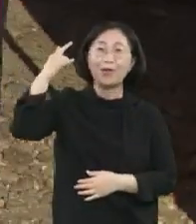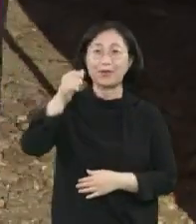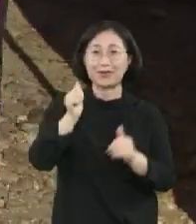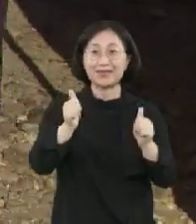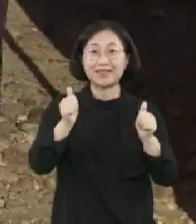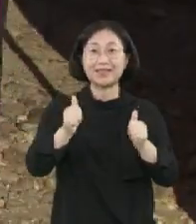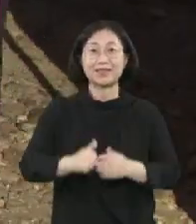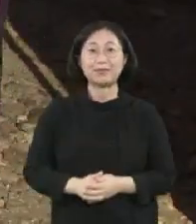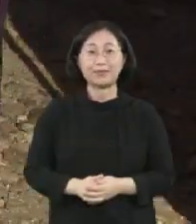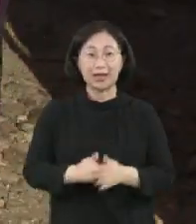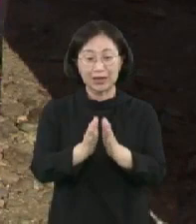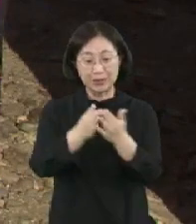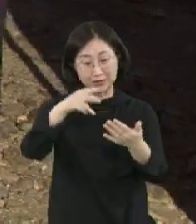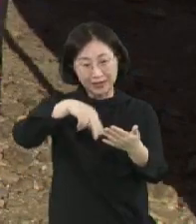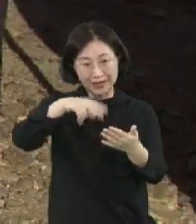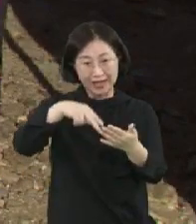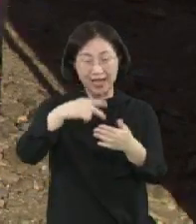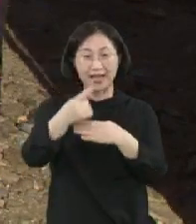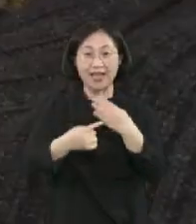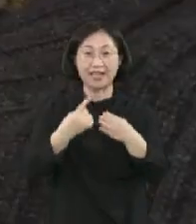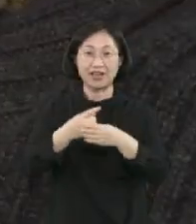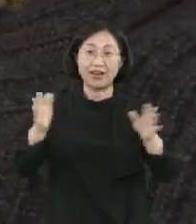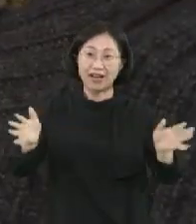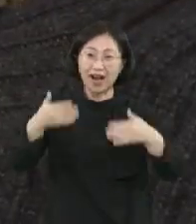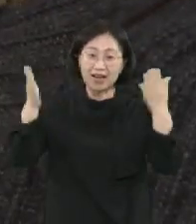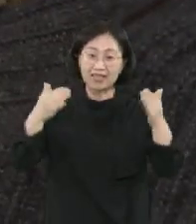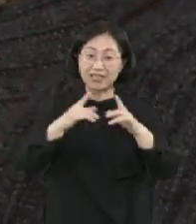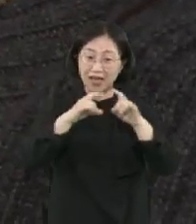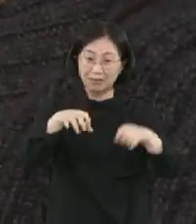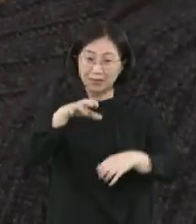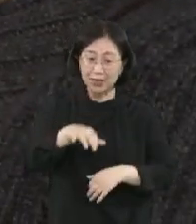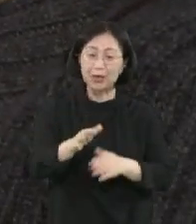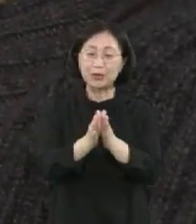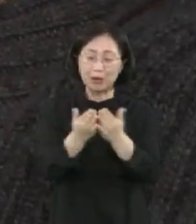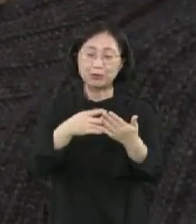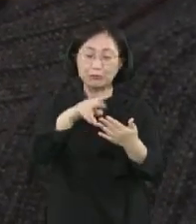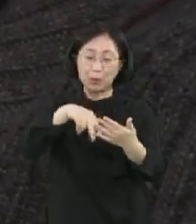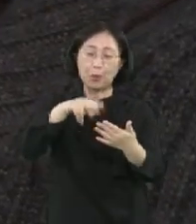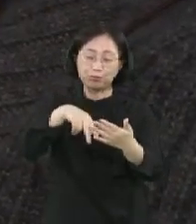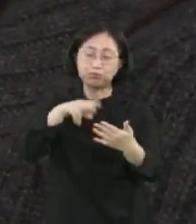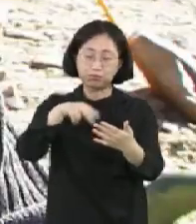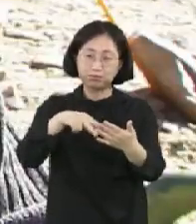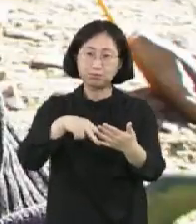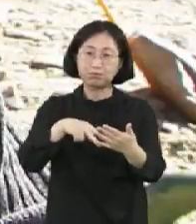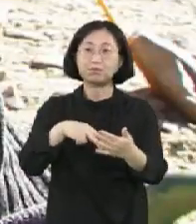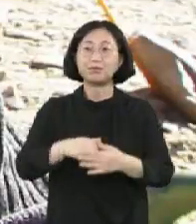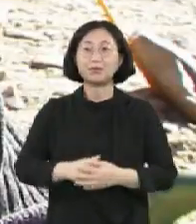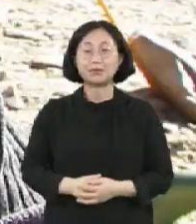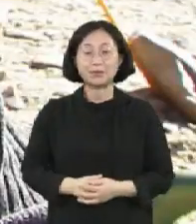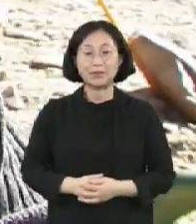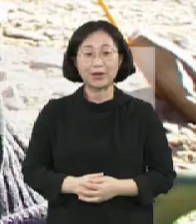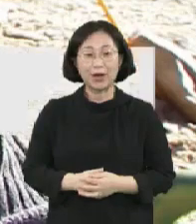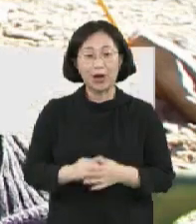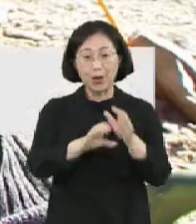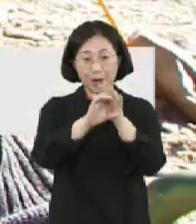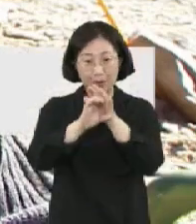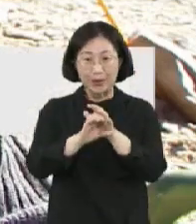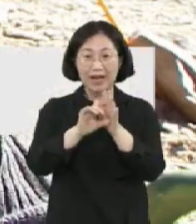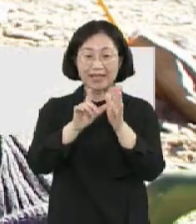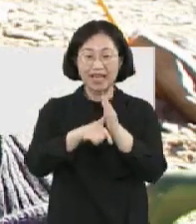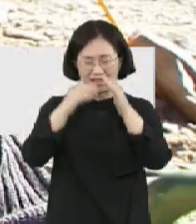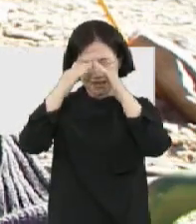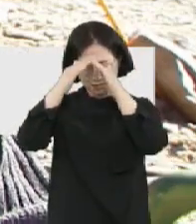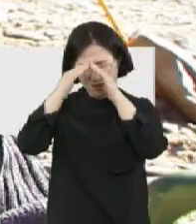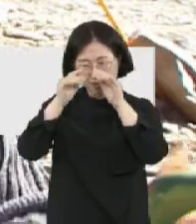그려냅니다. 독서의 계절 가을, 캠핑장에서는 책도 술술 읽힙니다. 코로나 시대에 집에서